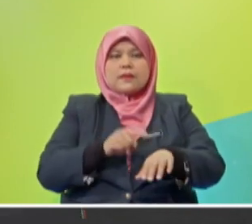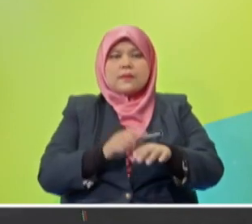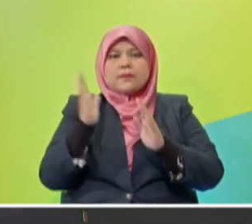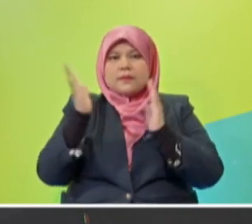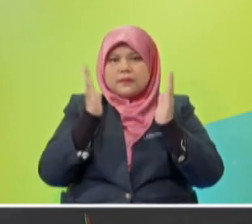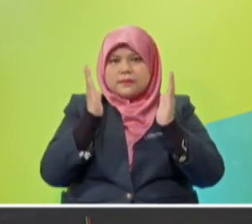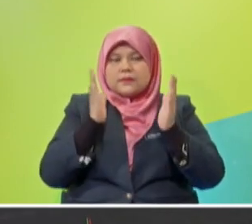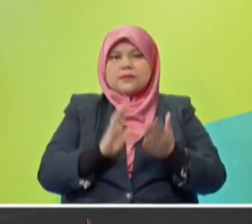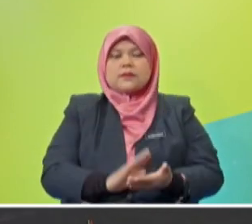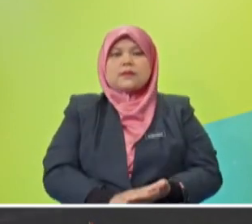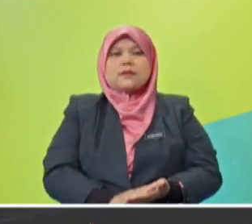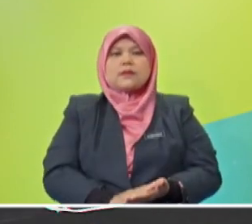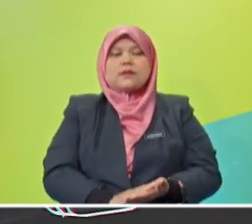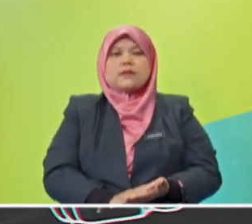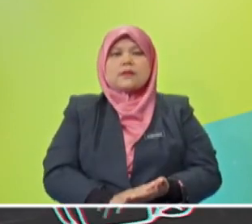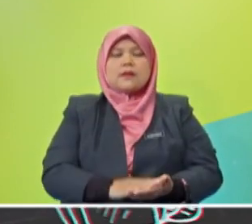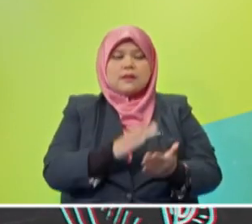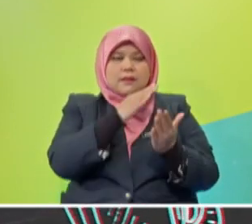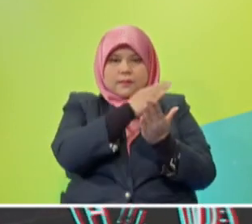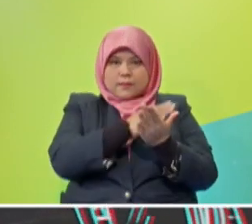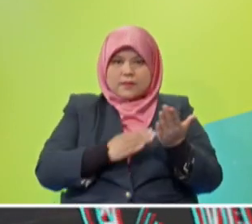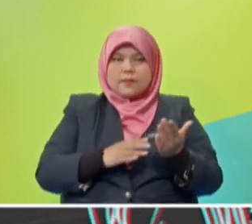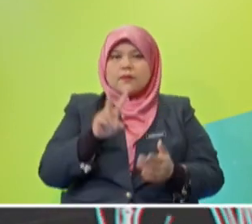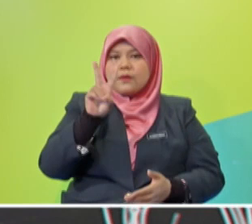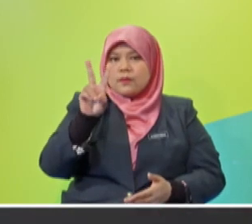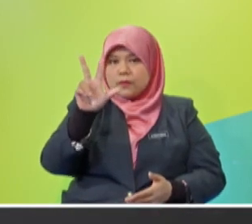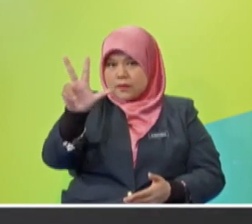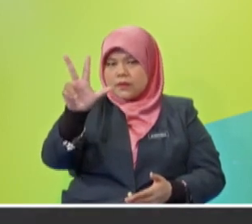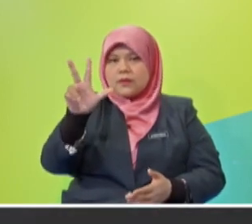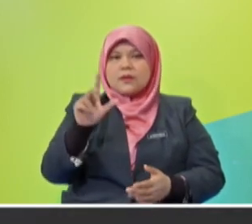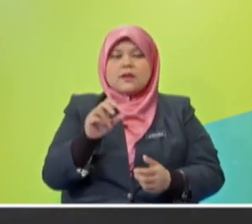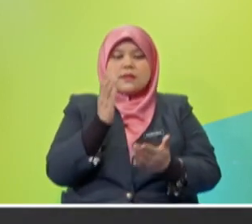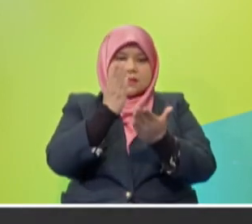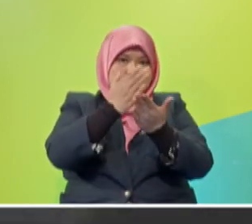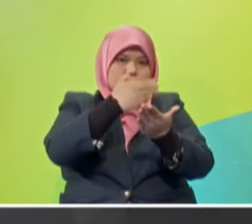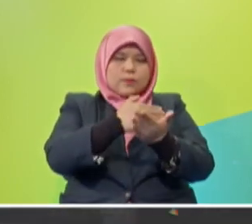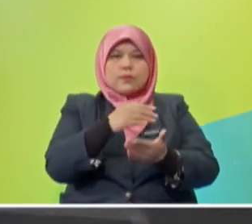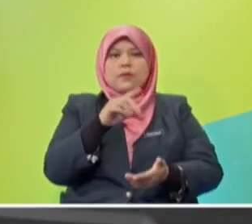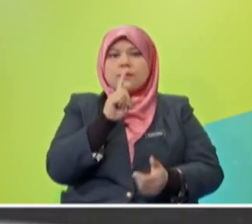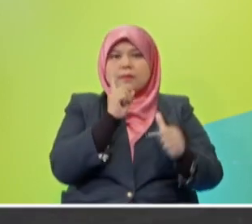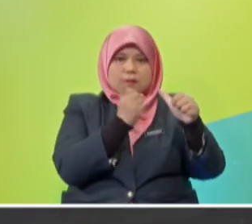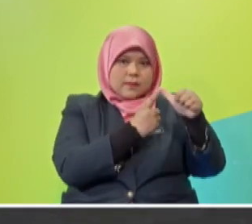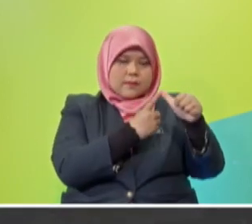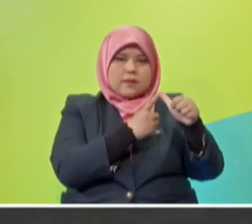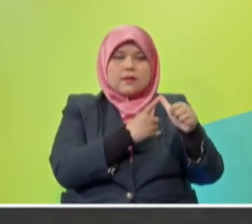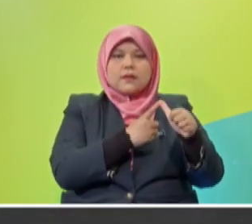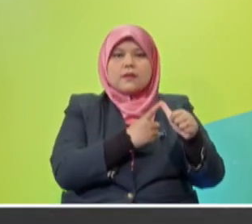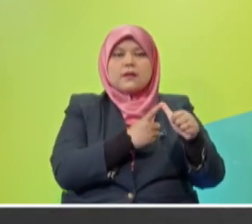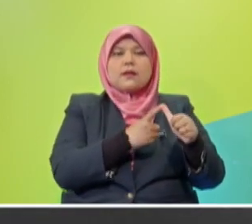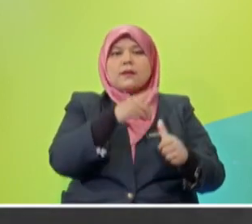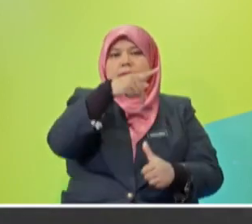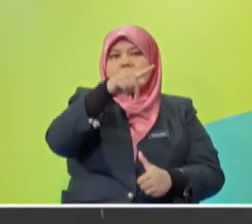jenis kegiatan ekonomi di Malaysia terbahagi kepada tiga sektor yang utama. Okey, okay, sektor yang pertama adalah sektor